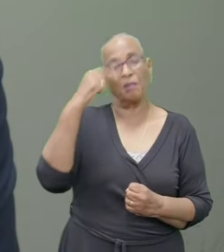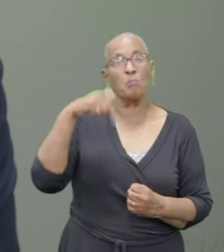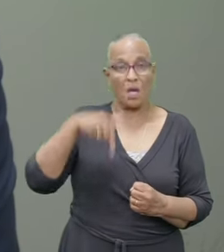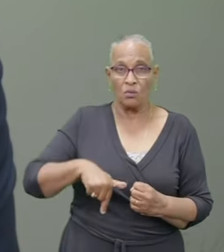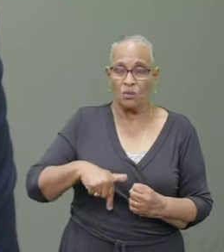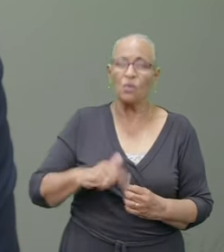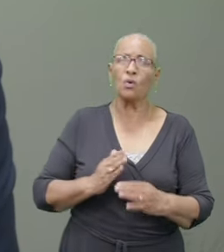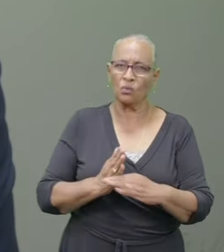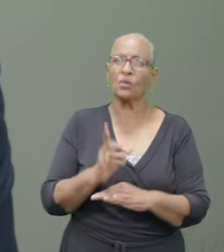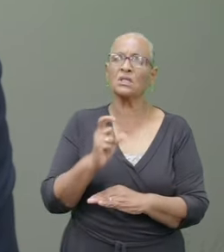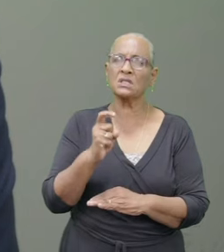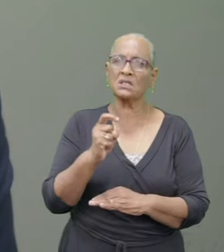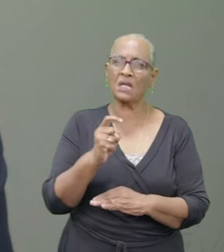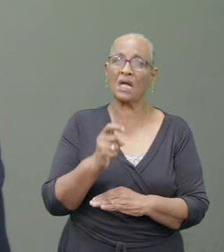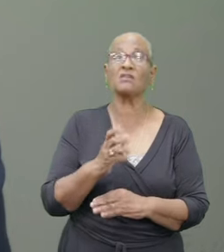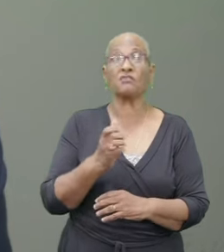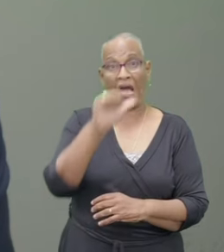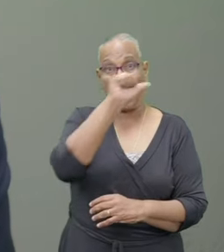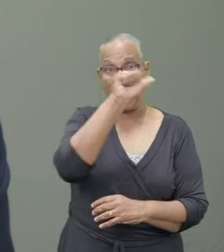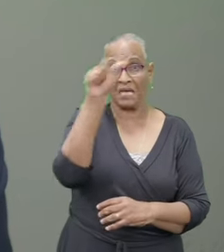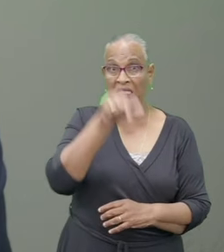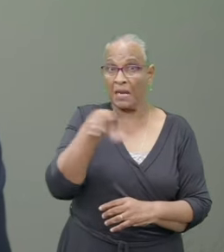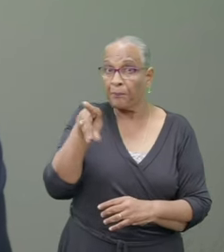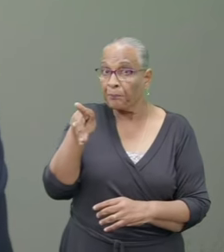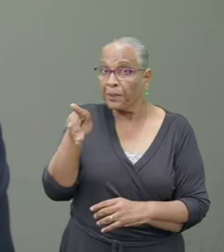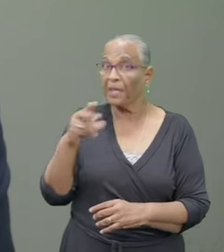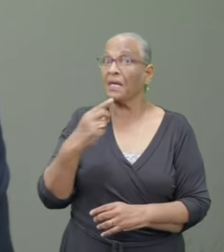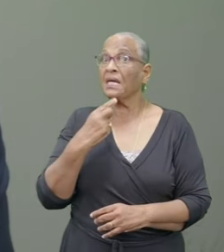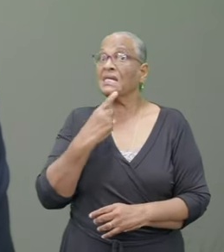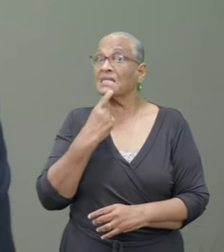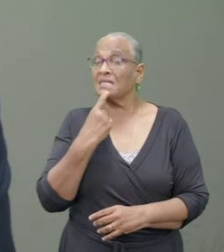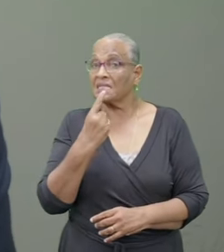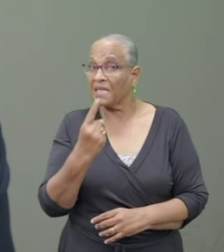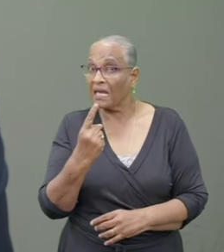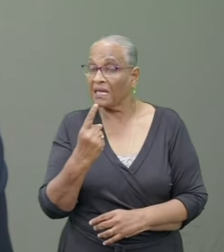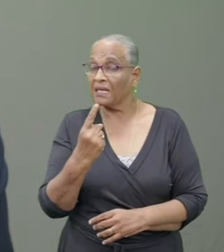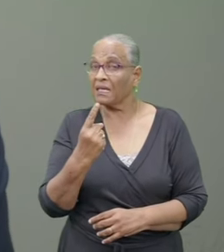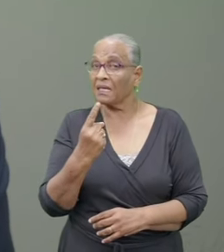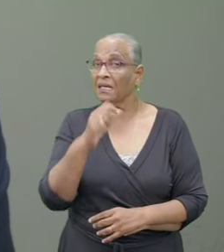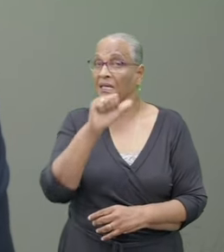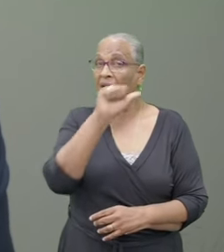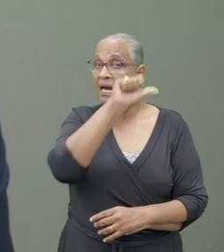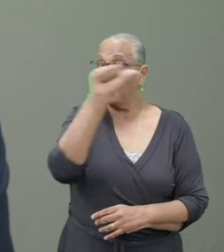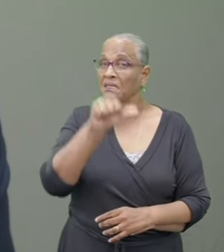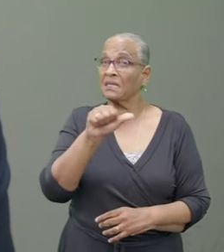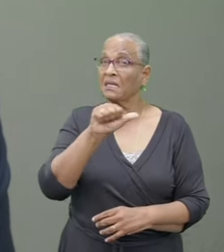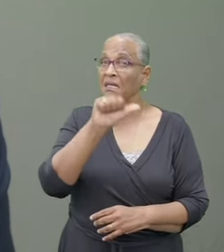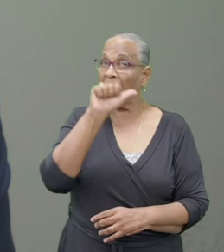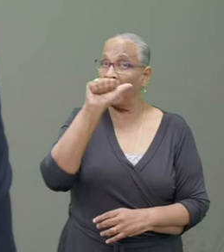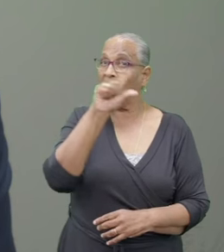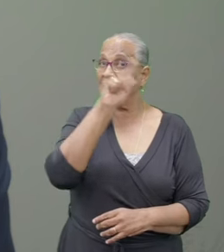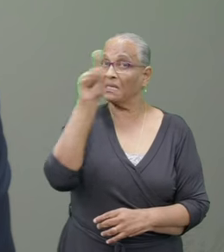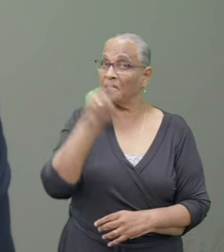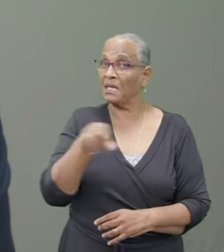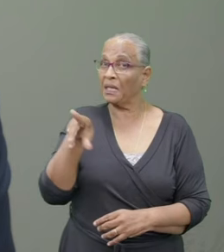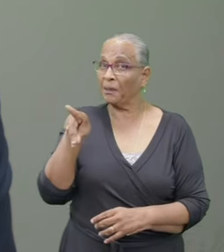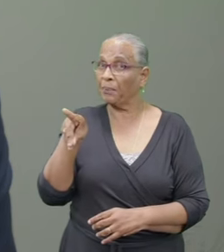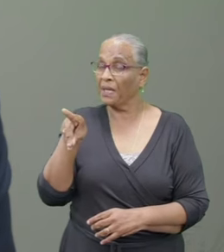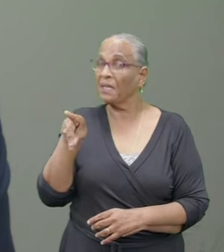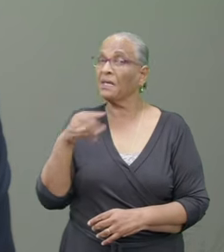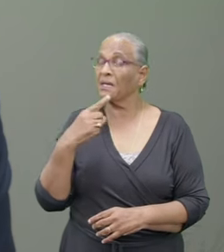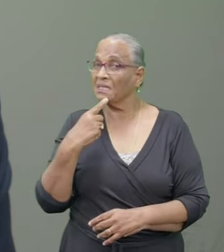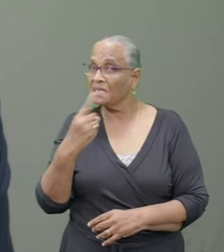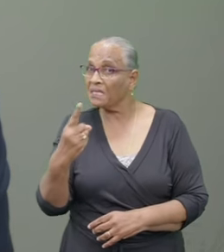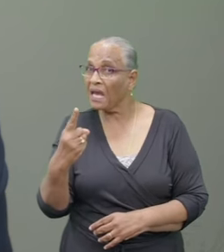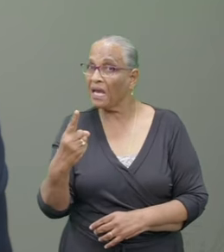zijn gerapporteerd vanuit het AZP. Via het AZP dat er zich gevallen hebben voorgedaan.